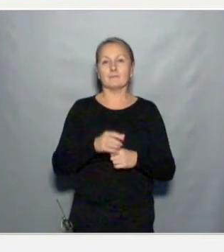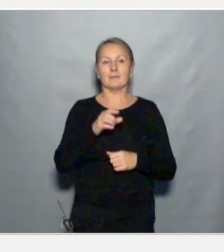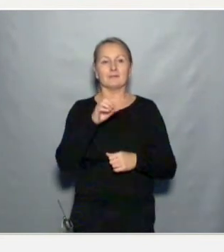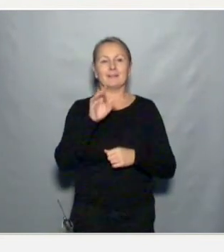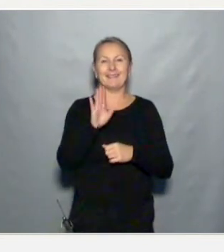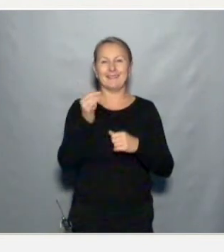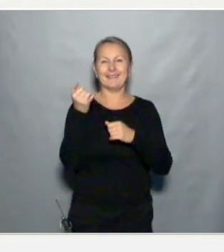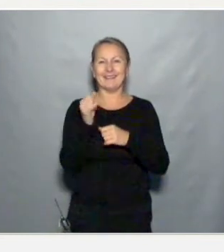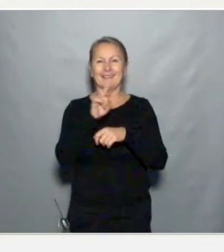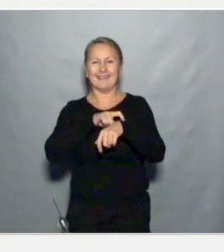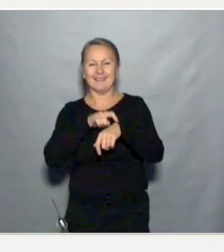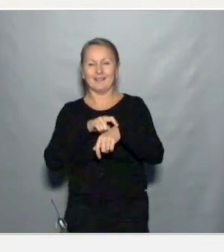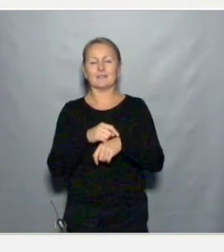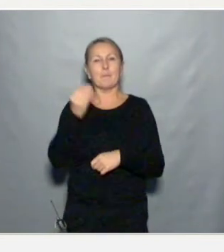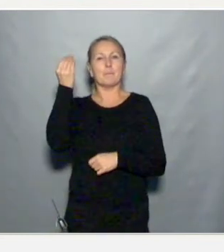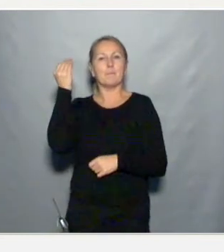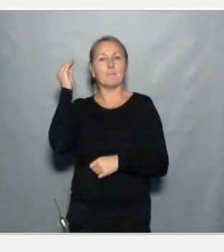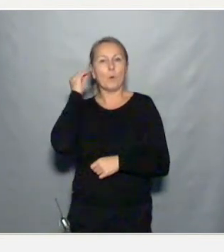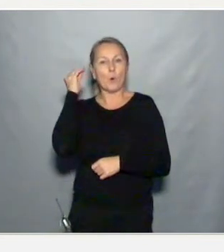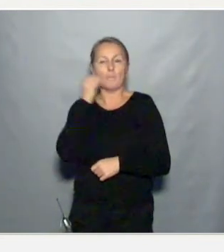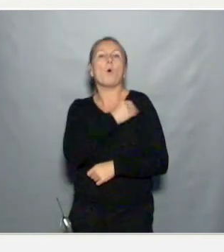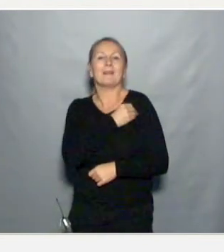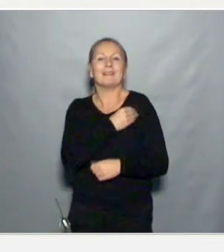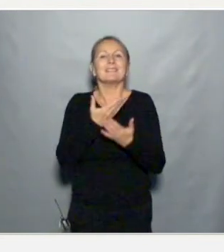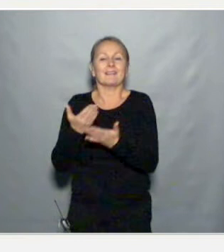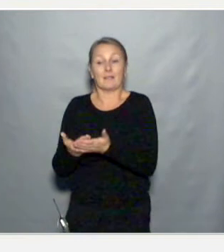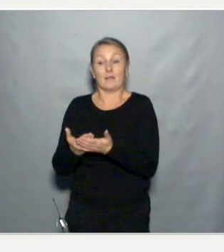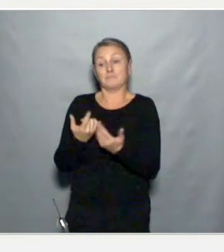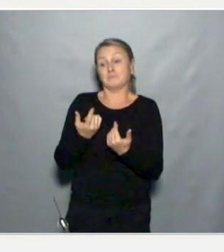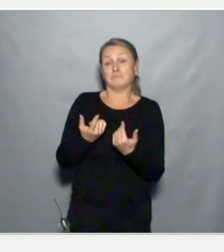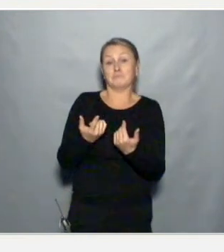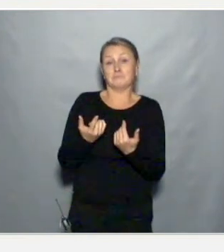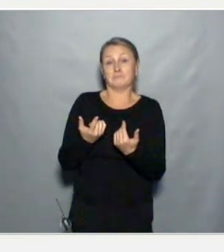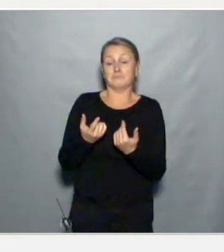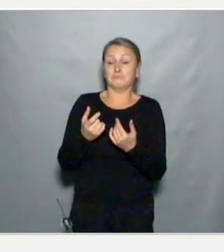en påminnelsetjänst som går ut på att få människor,